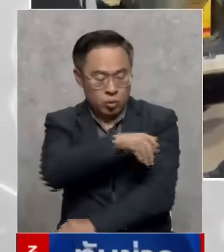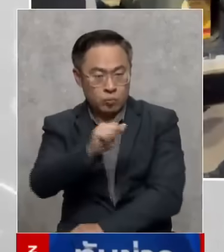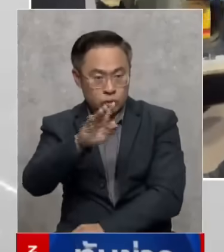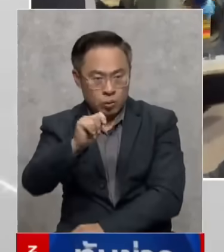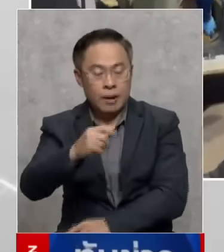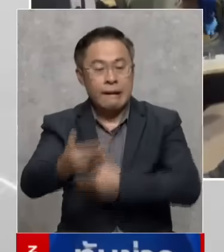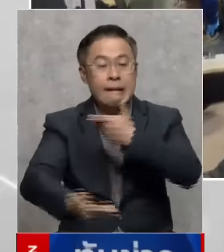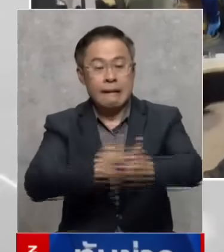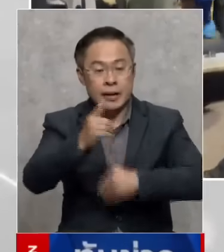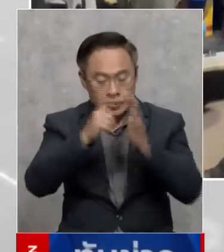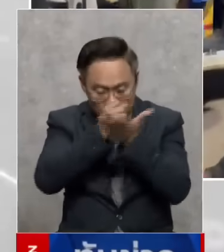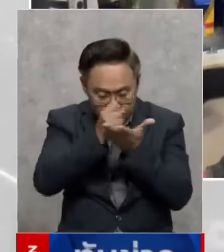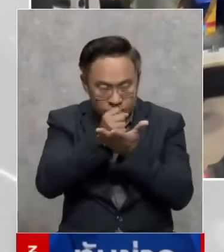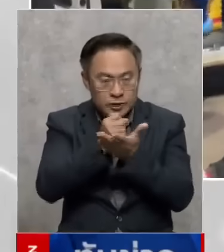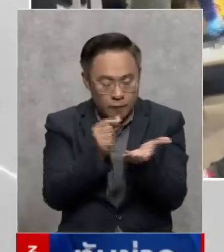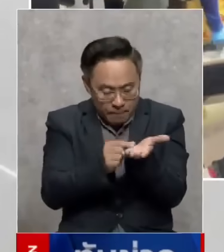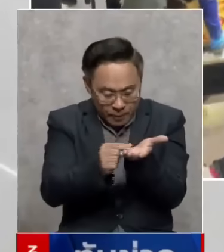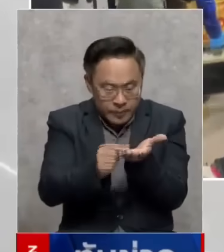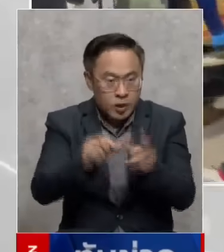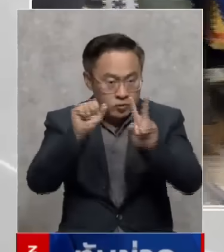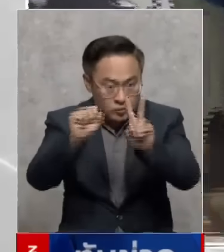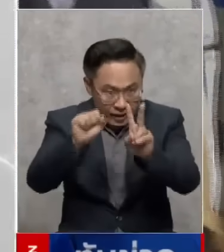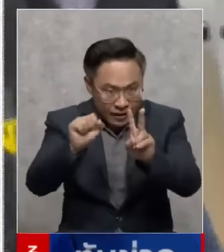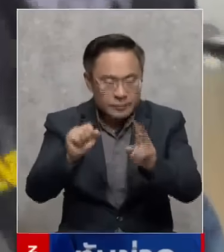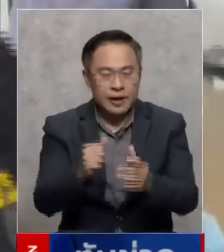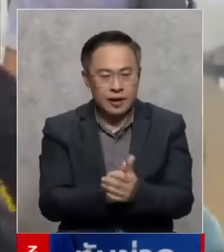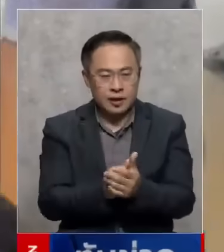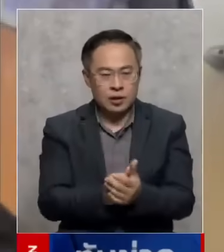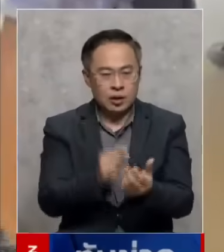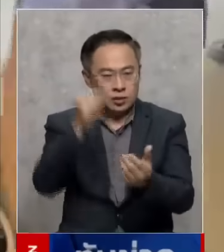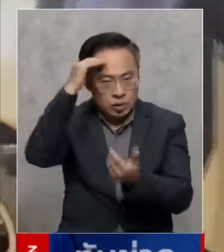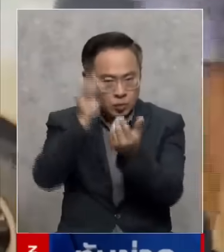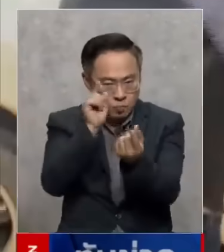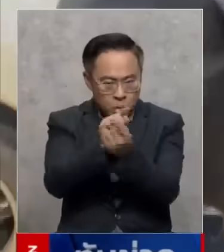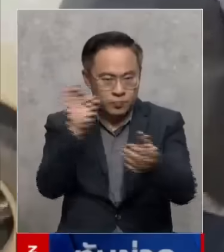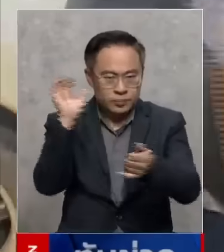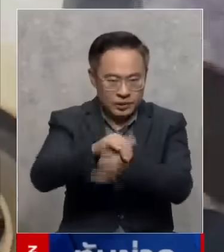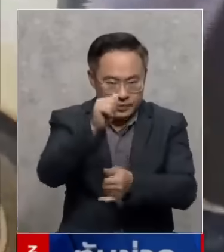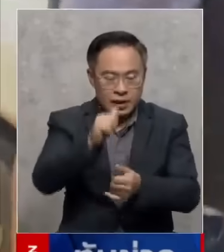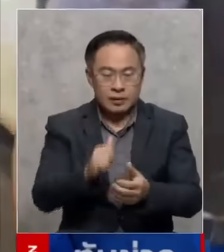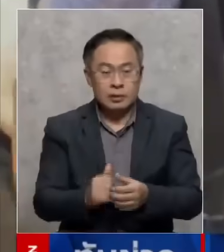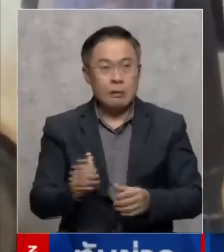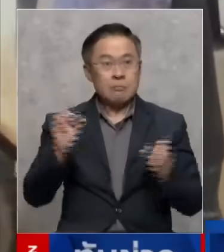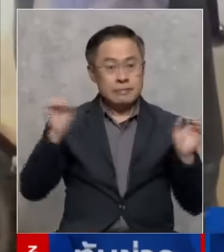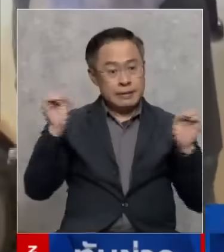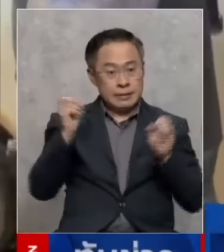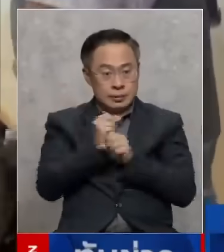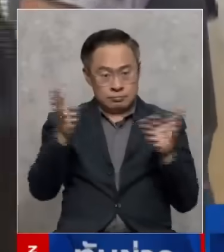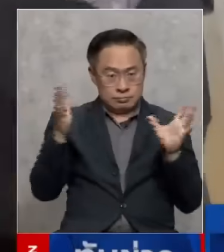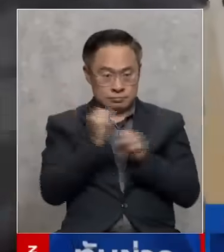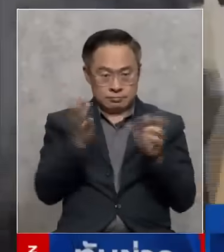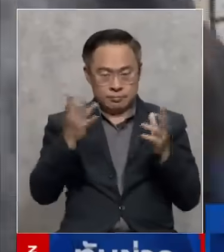200,000เม็ดนะแต่เจ้าตัวบอกปฏิเสธไม่ได้เกี่ยวข้องแต่ตำรวจเค้าบอกโอ๊ยตามมานานแล้วค่ะจะไม่เกี่ยวข้องได้ยังไงนะคะ